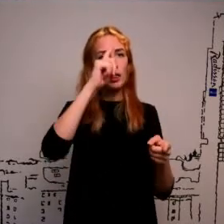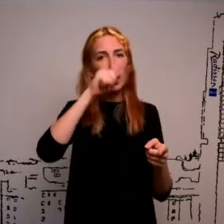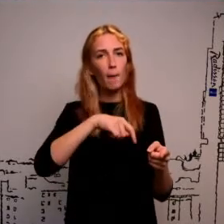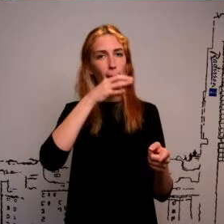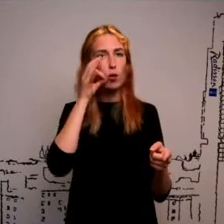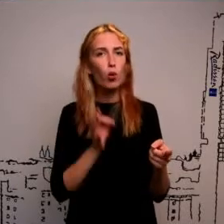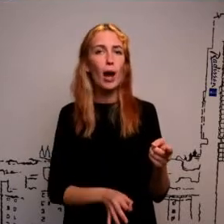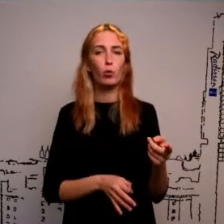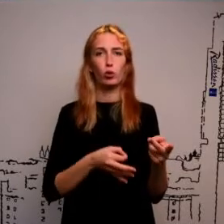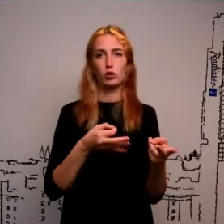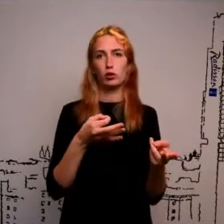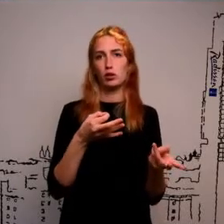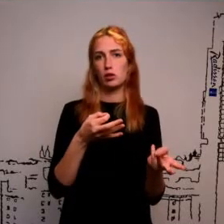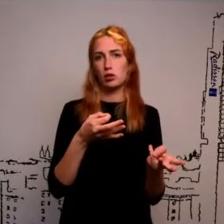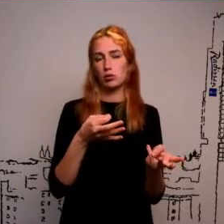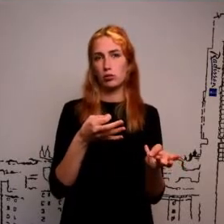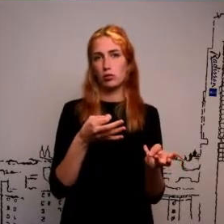kogemused varasemast